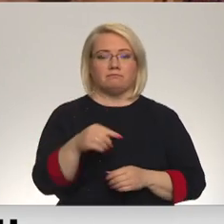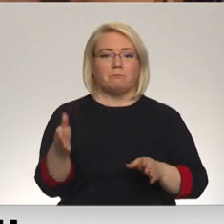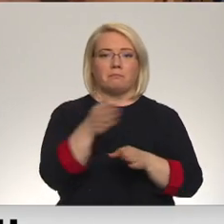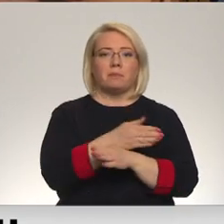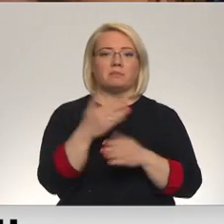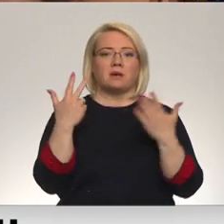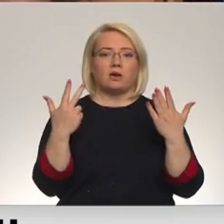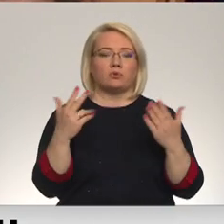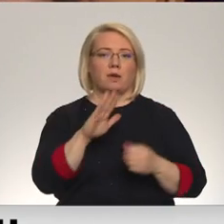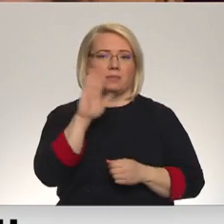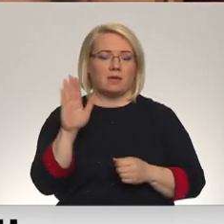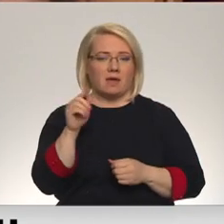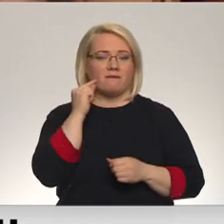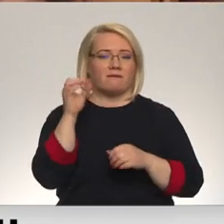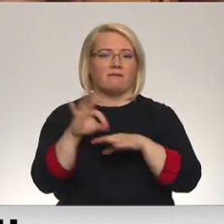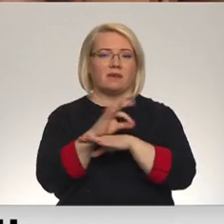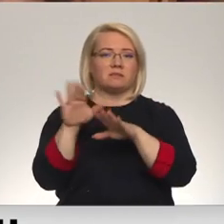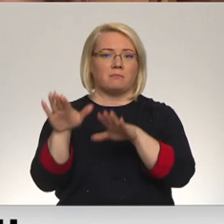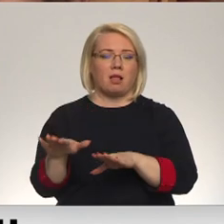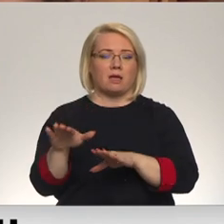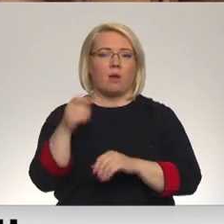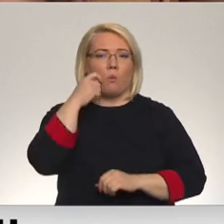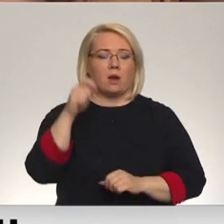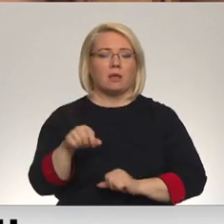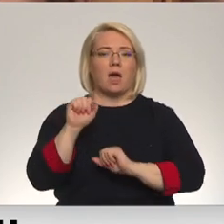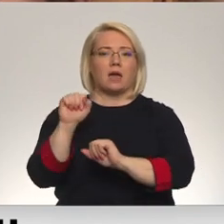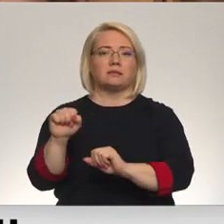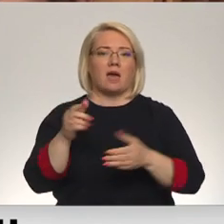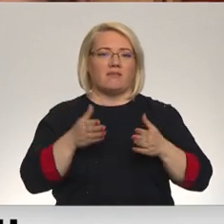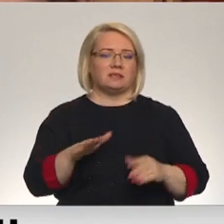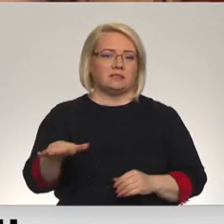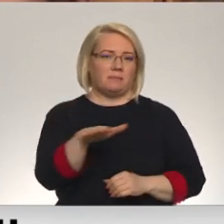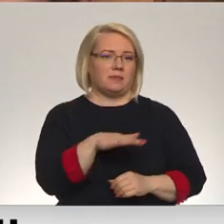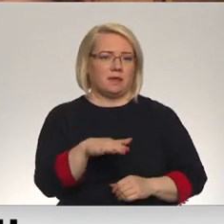dienām. Vīrs palika Ukrainā aizstāvēt dzimteni.